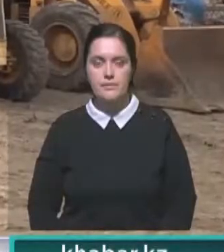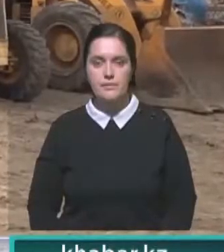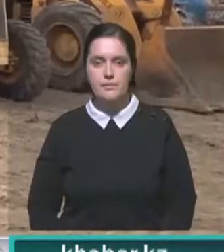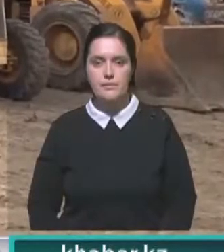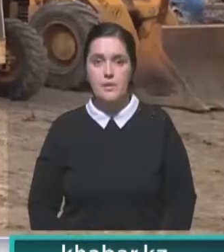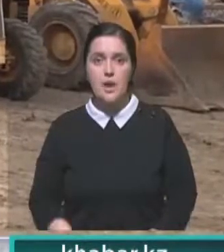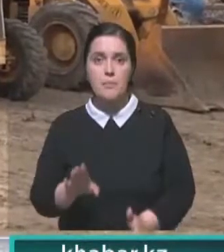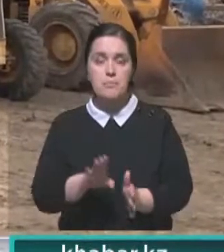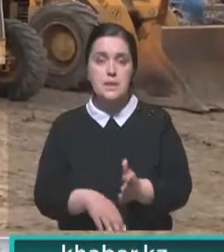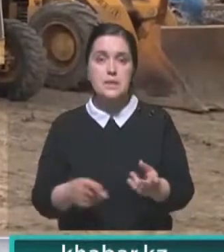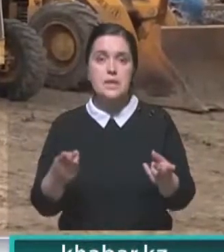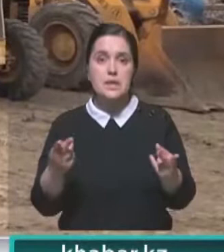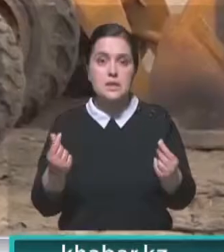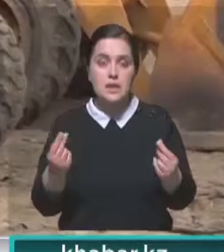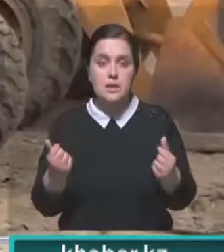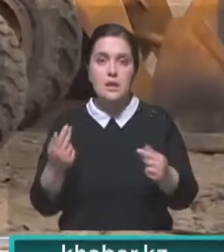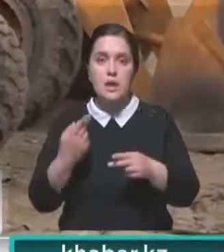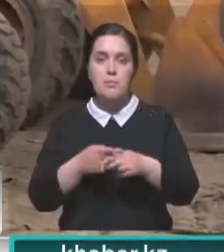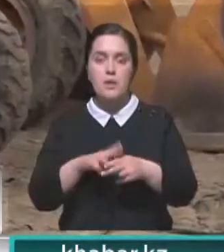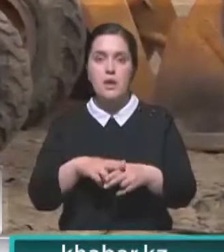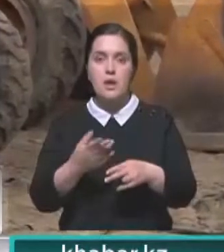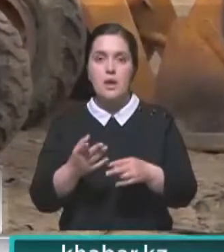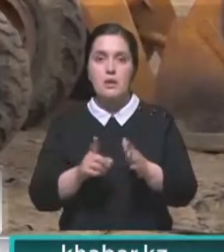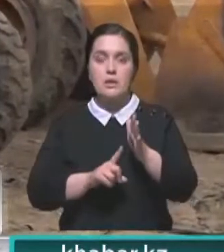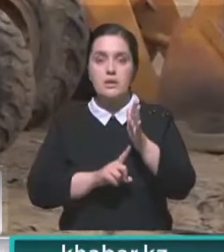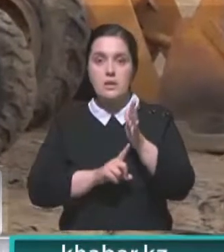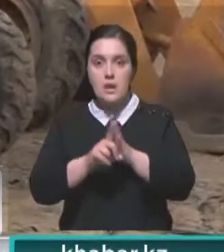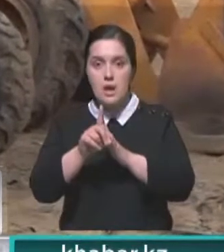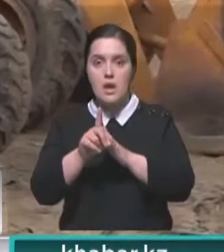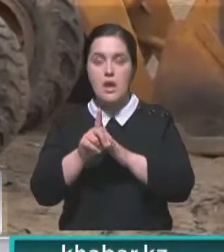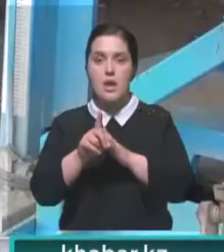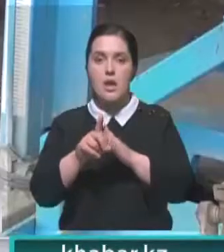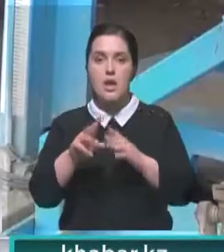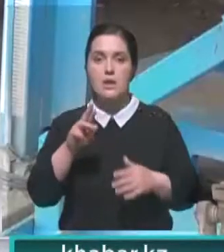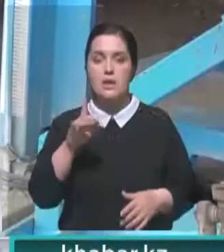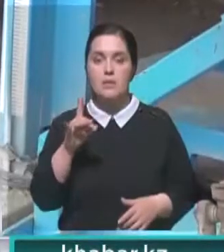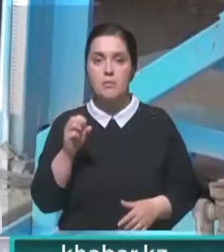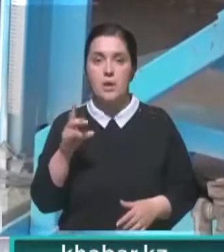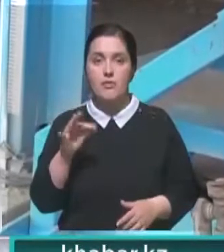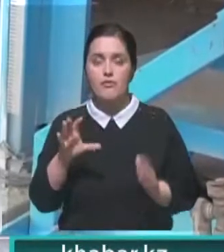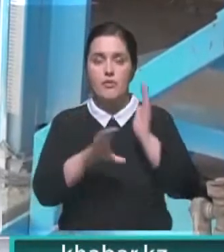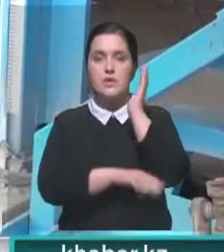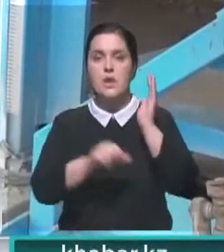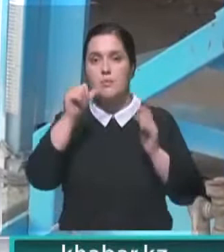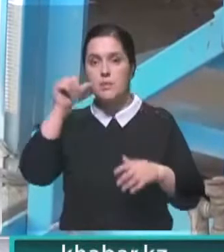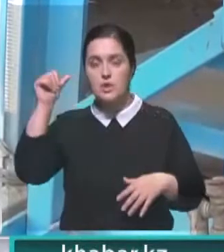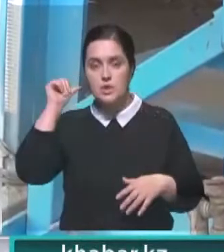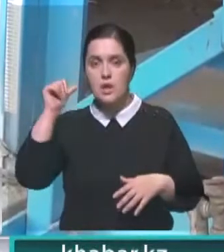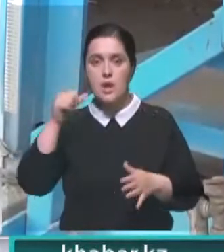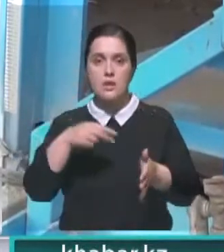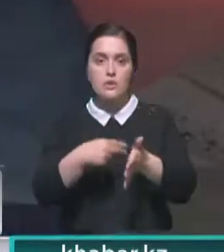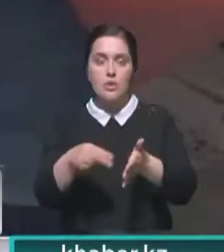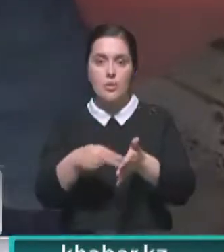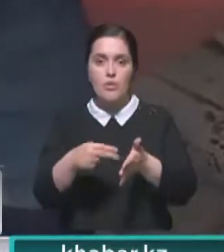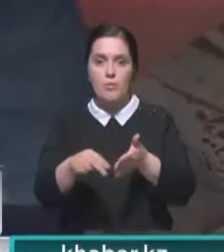Без денег и без сельхозмашин нынешний агросезон начался для фермера Конаса Ерманова. В конце прошлого года предприниматель закупил